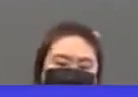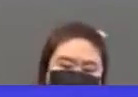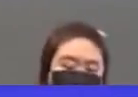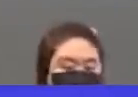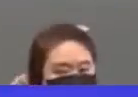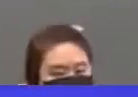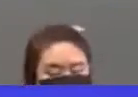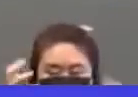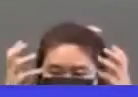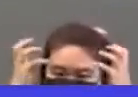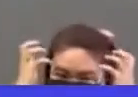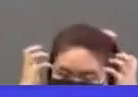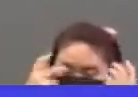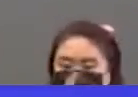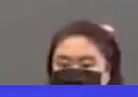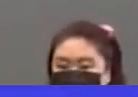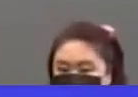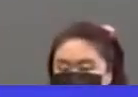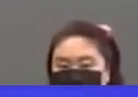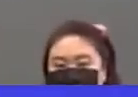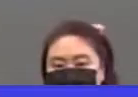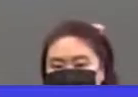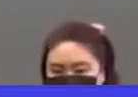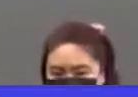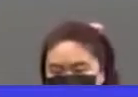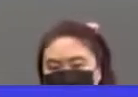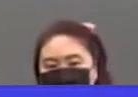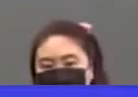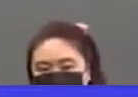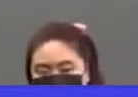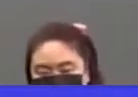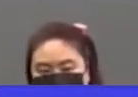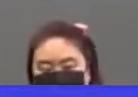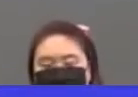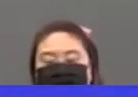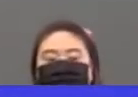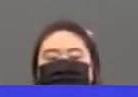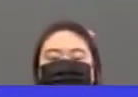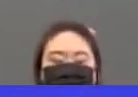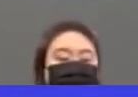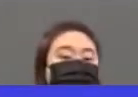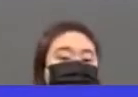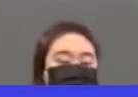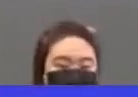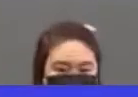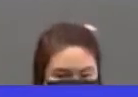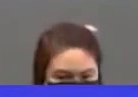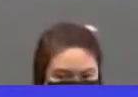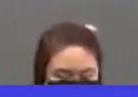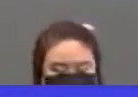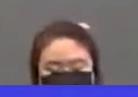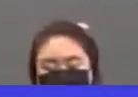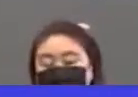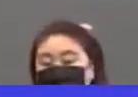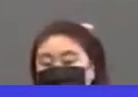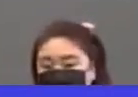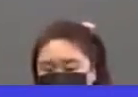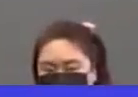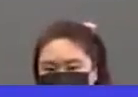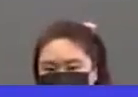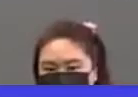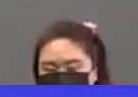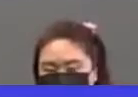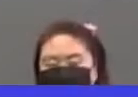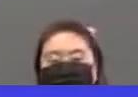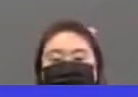นกาฬสินธุ์มุกดาหารมหาสารคามนครราชสีมาบุรีรัมย์และสุรินทร์ภาคกลางนครสวรร